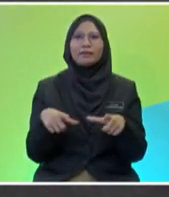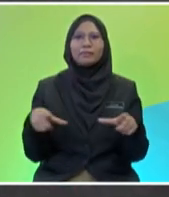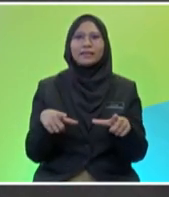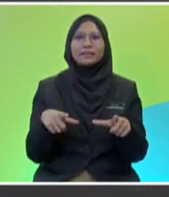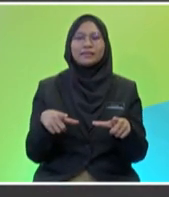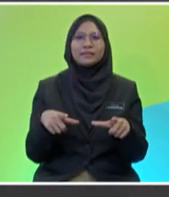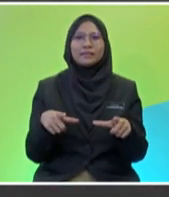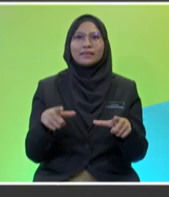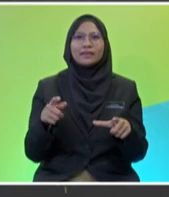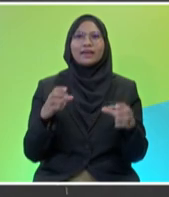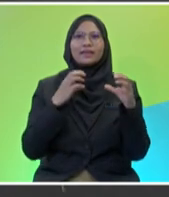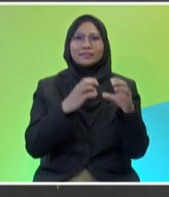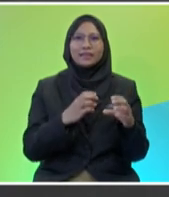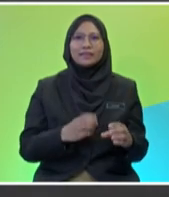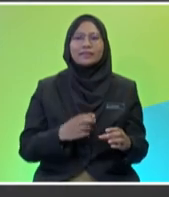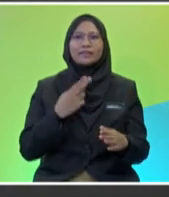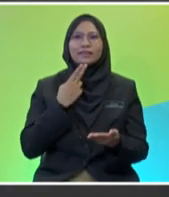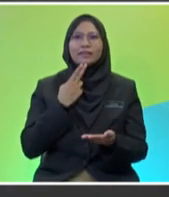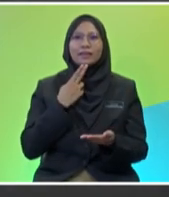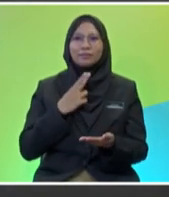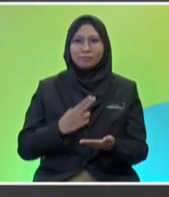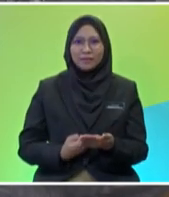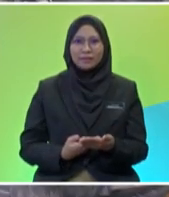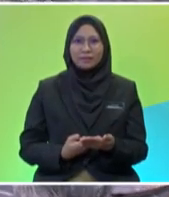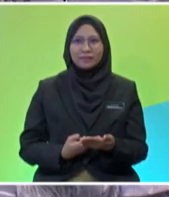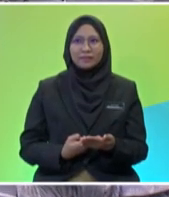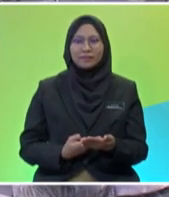agensi peringatan awam yang disediakan